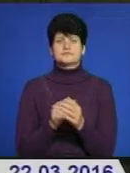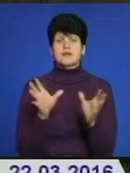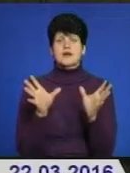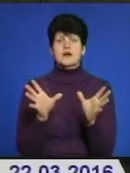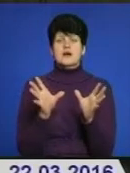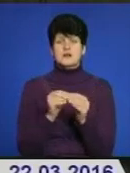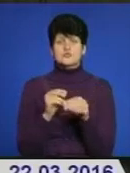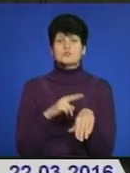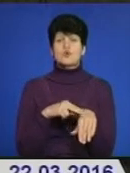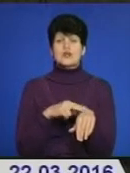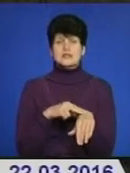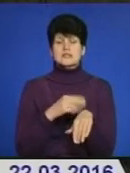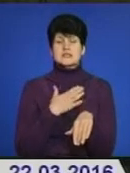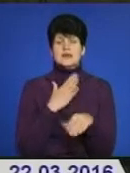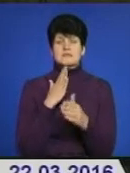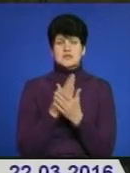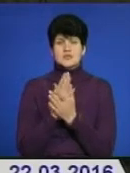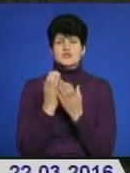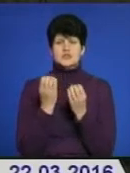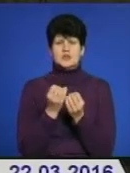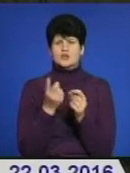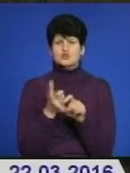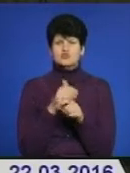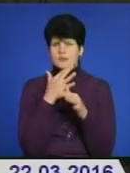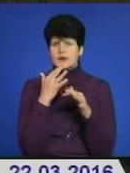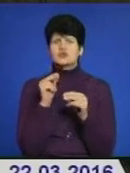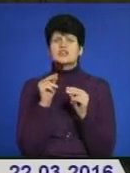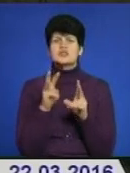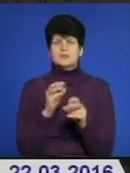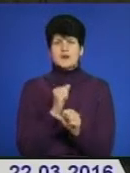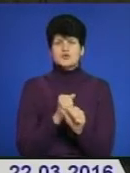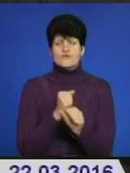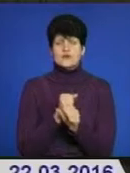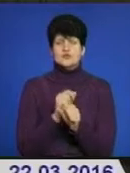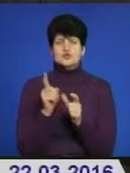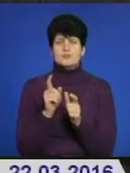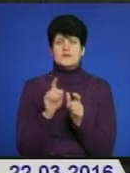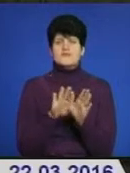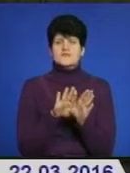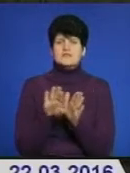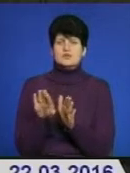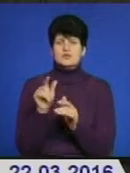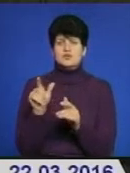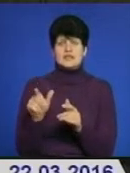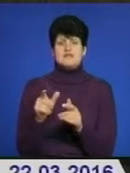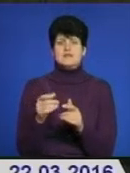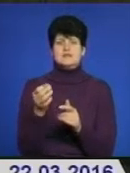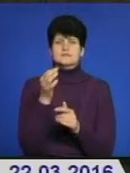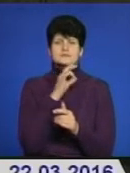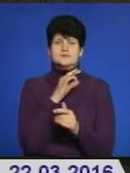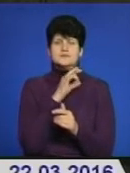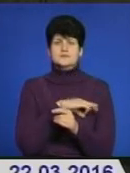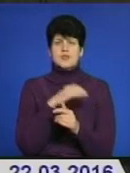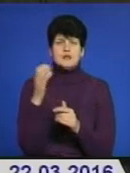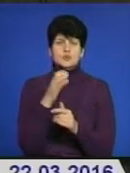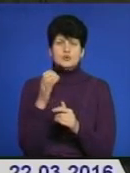з поліцією нам є ще дуже-дуже багато над чим працювати, щоб все-таки є відвернути людей від вживання алкоголю, і щоб вони